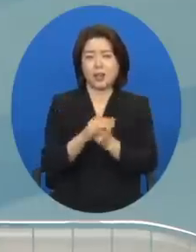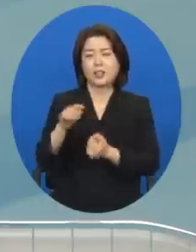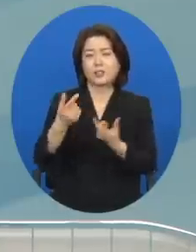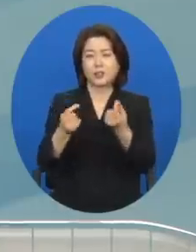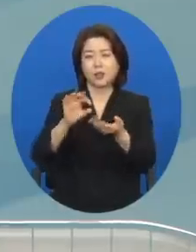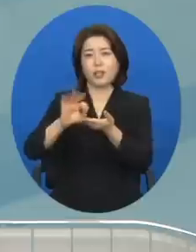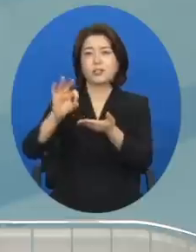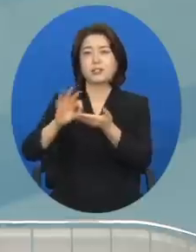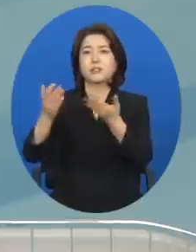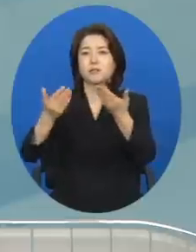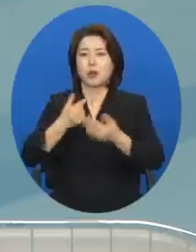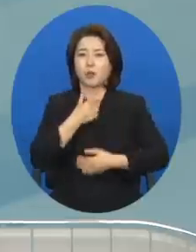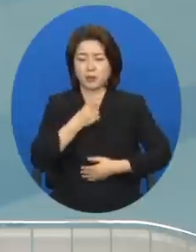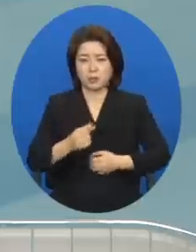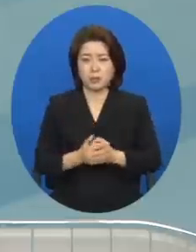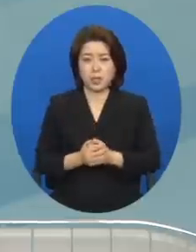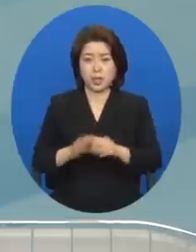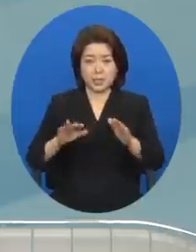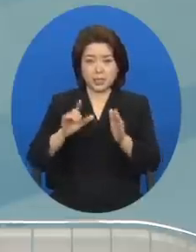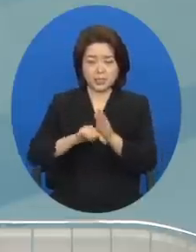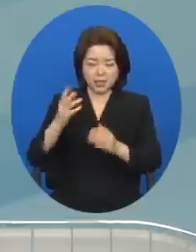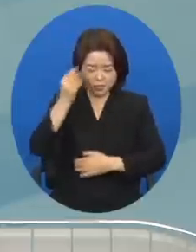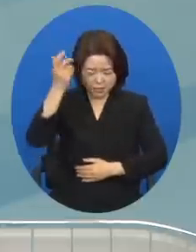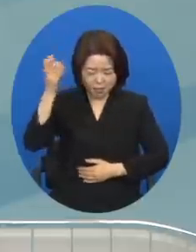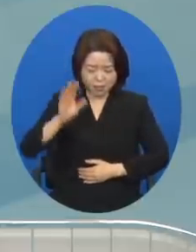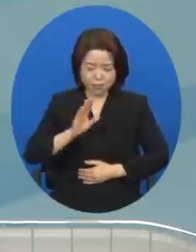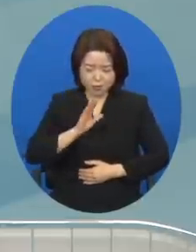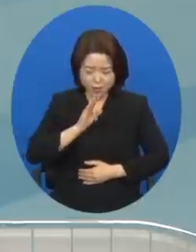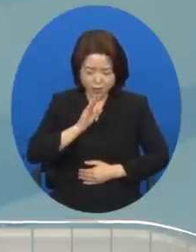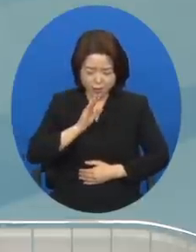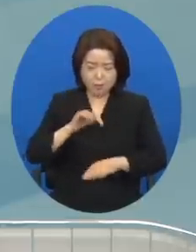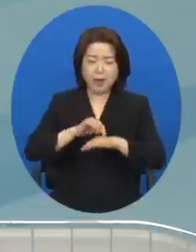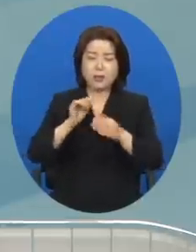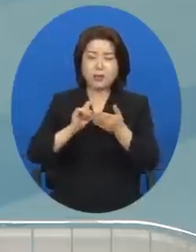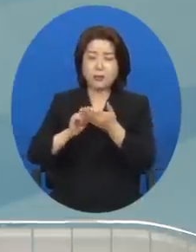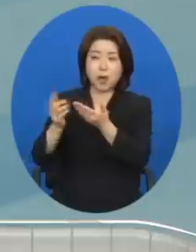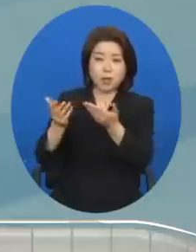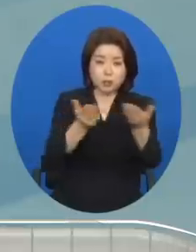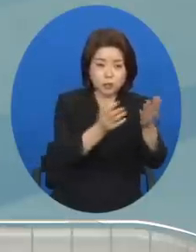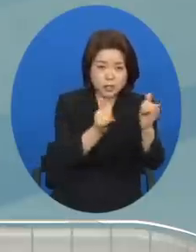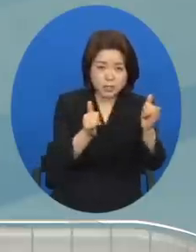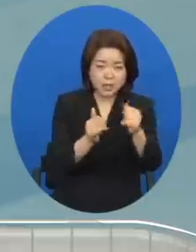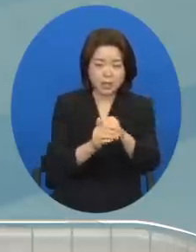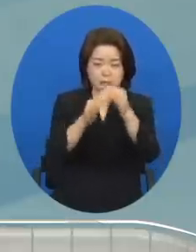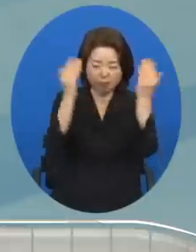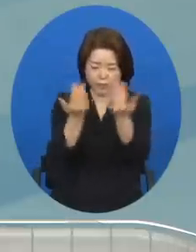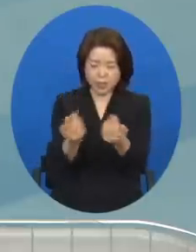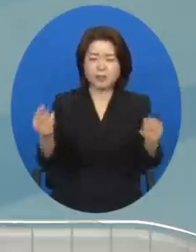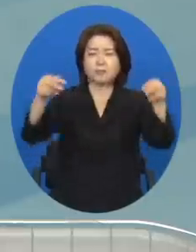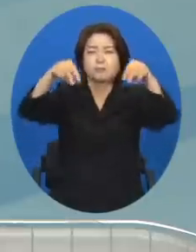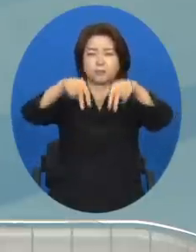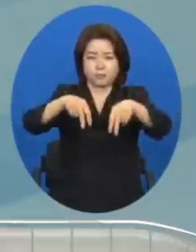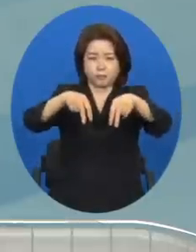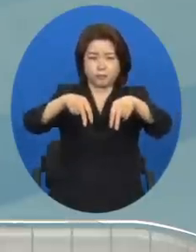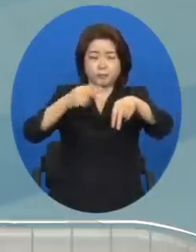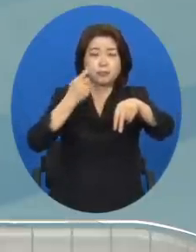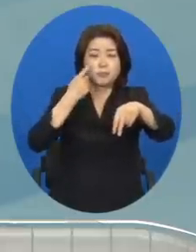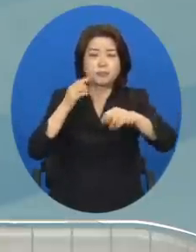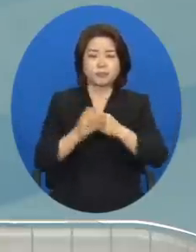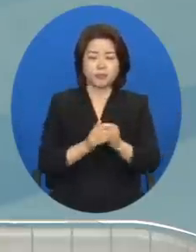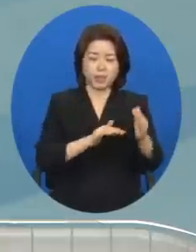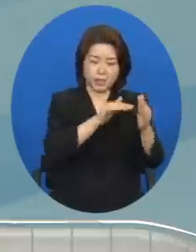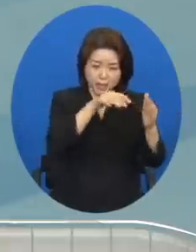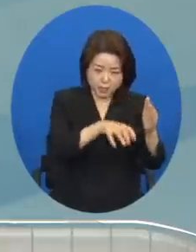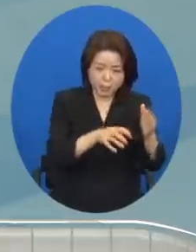받고 싶습니다. 이 시간에 성령께서 정말 그런 마음을 주신 분들은 한번 일어나 보세요.